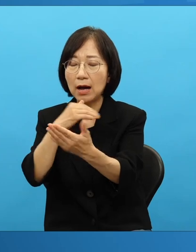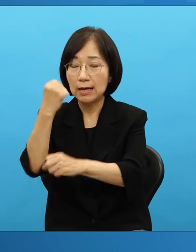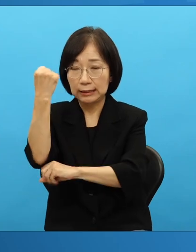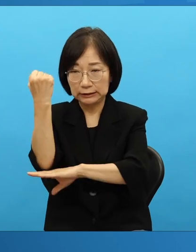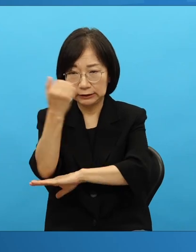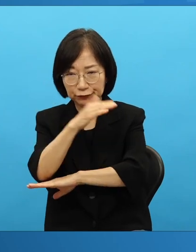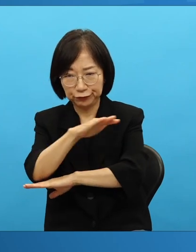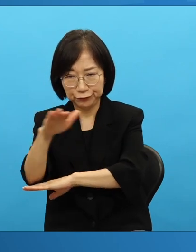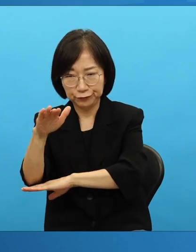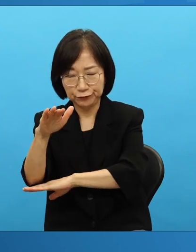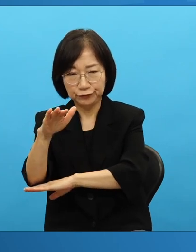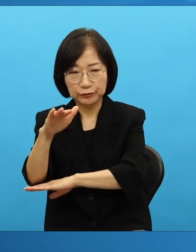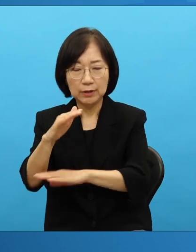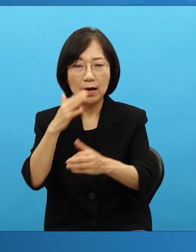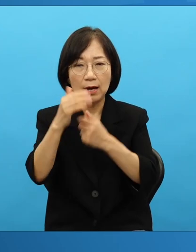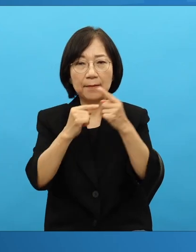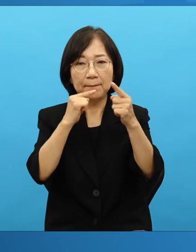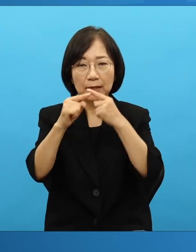말씀의 증거를 두라니까.